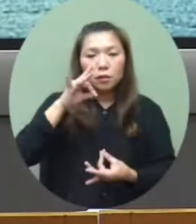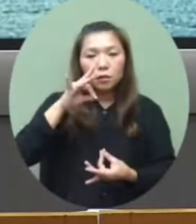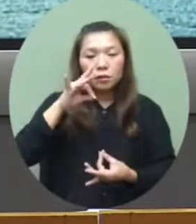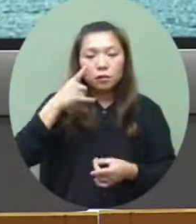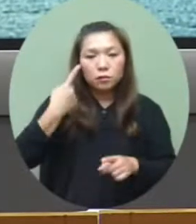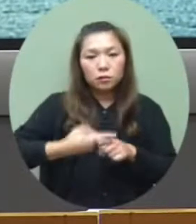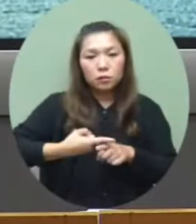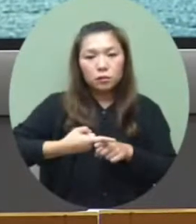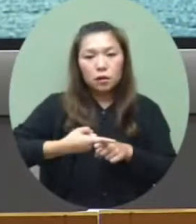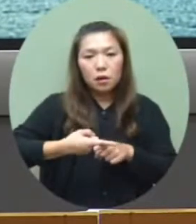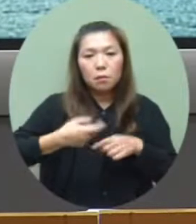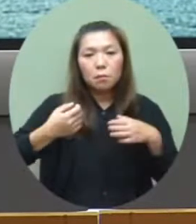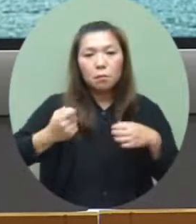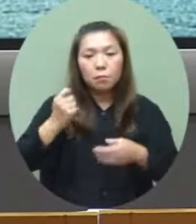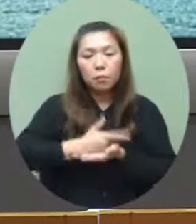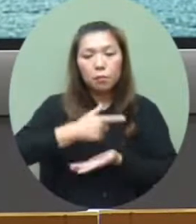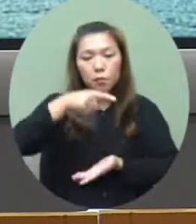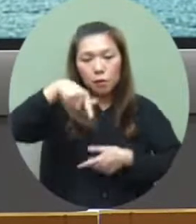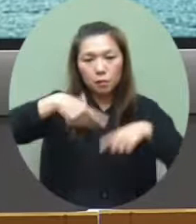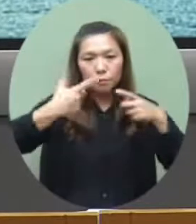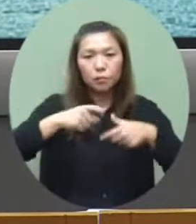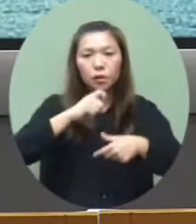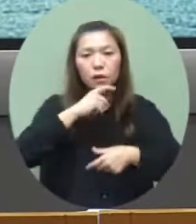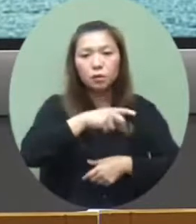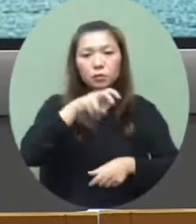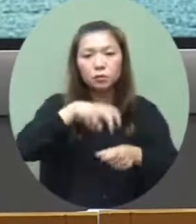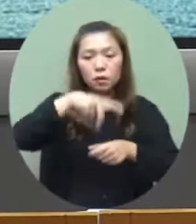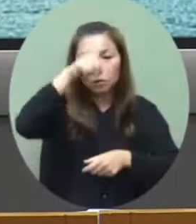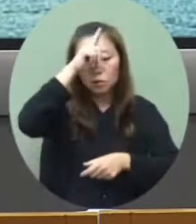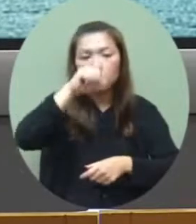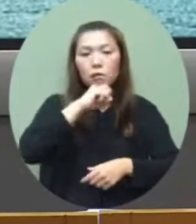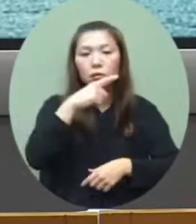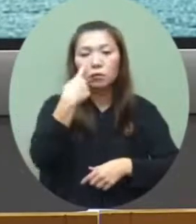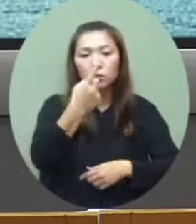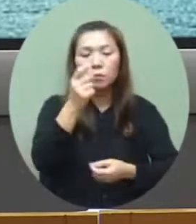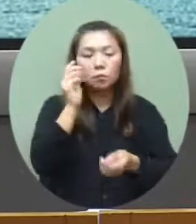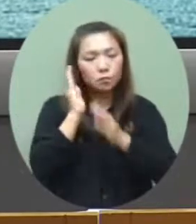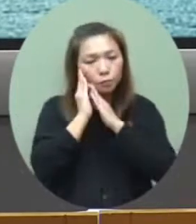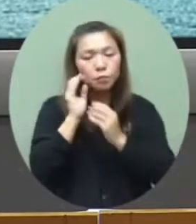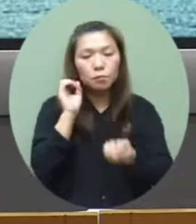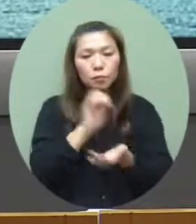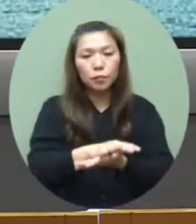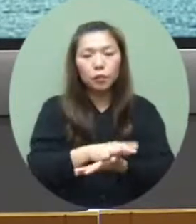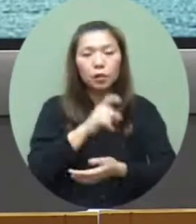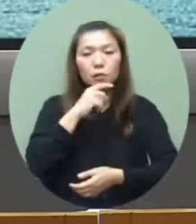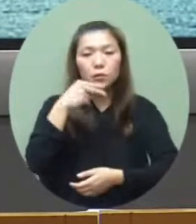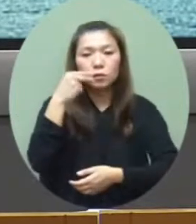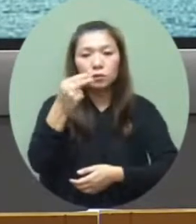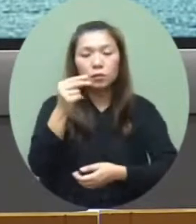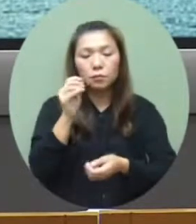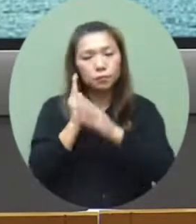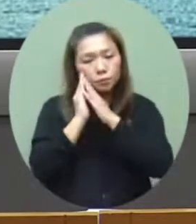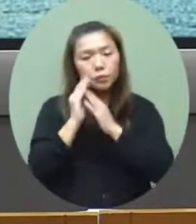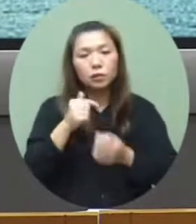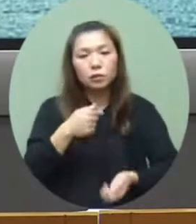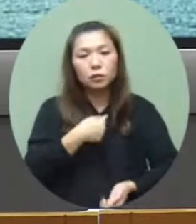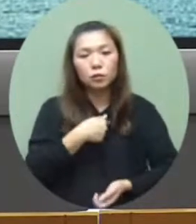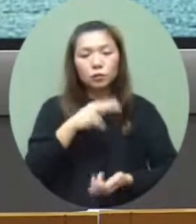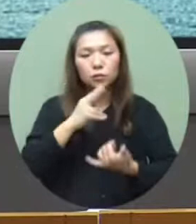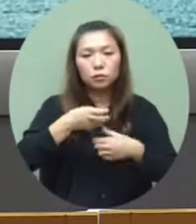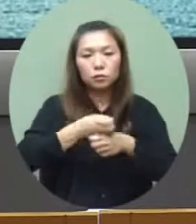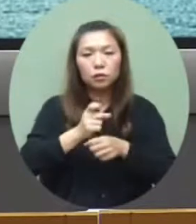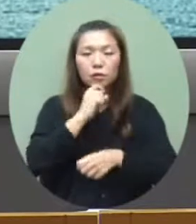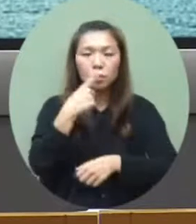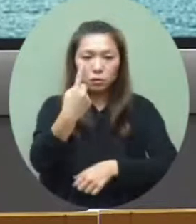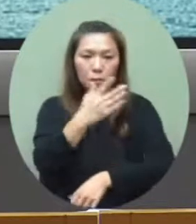care homes for the disabled, 靈實寶林日間活動中心暨宿舍, that's a daycare center come hostel in Sai Kung,